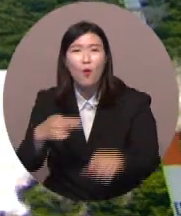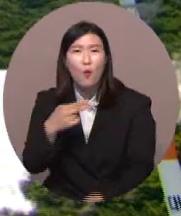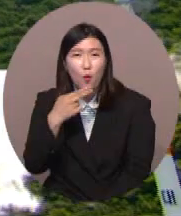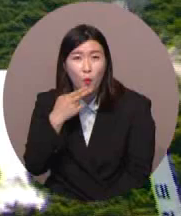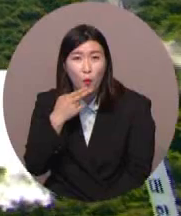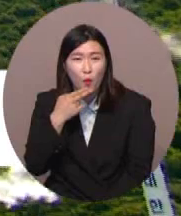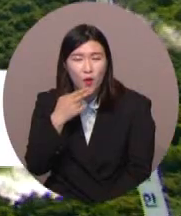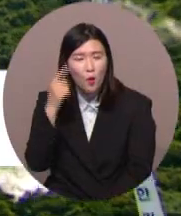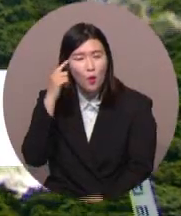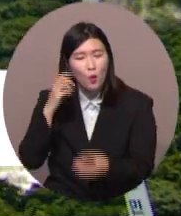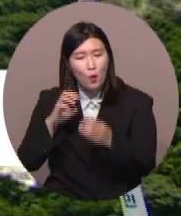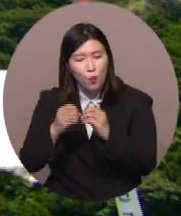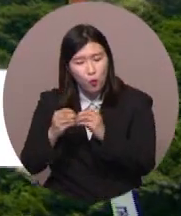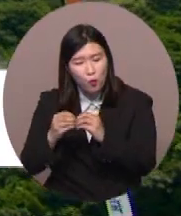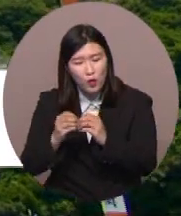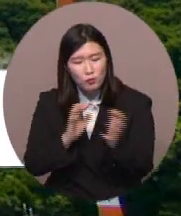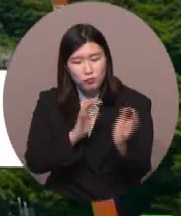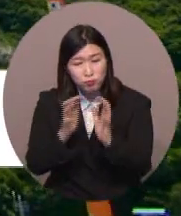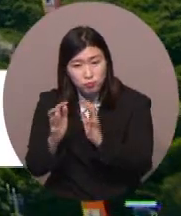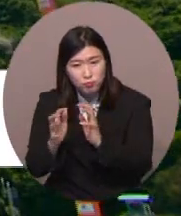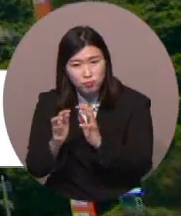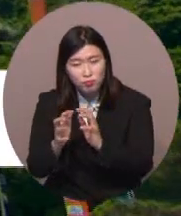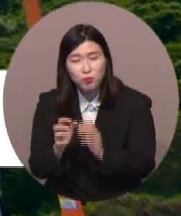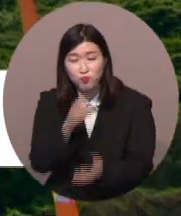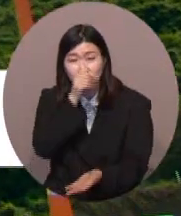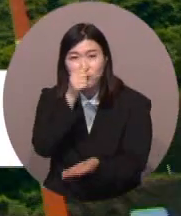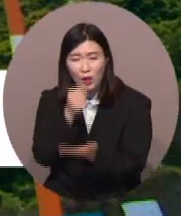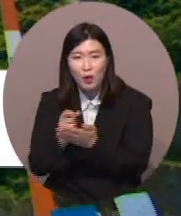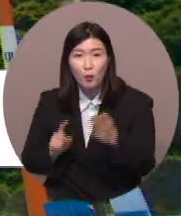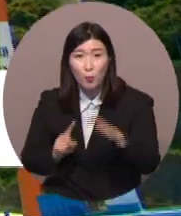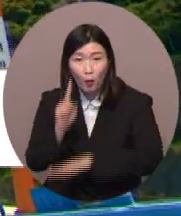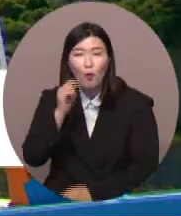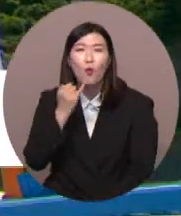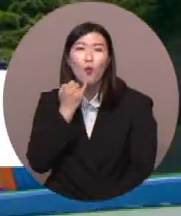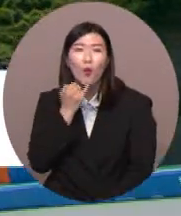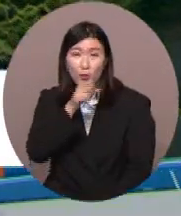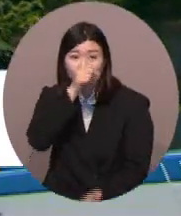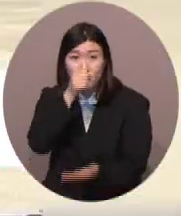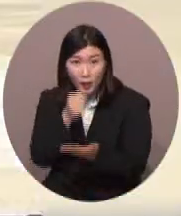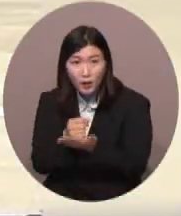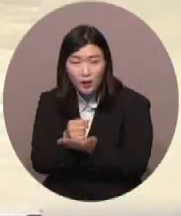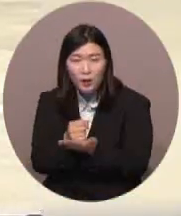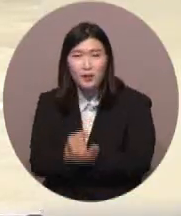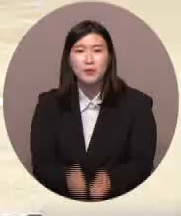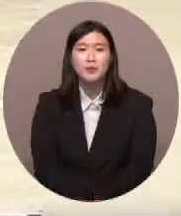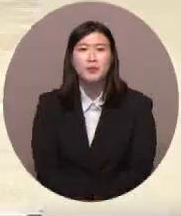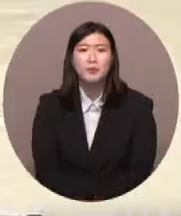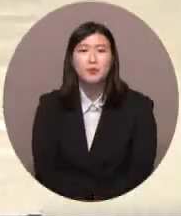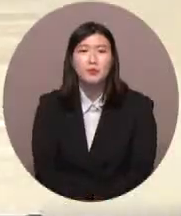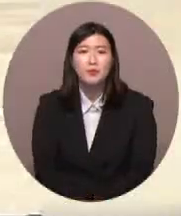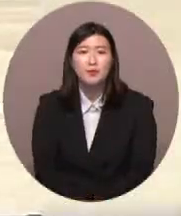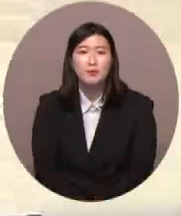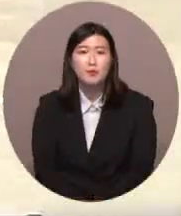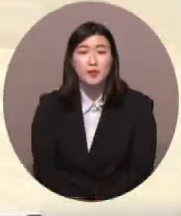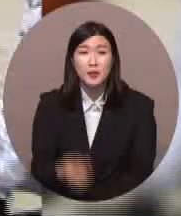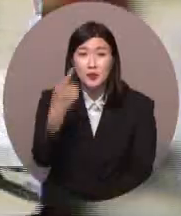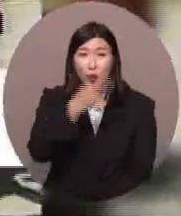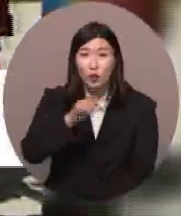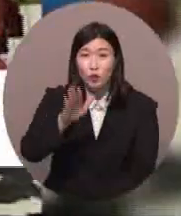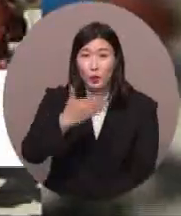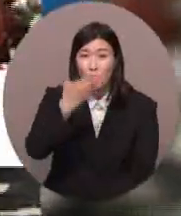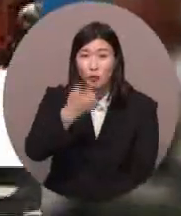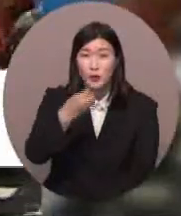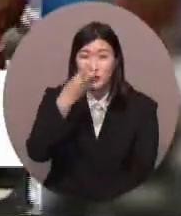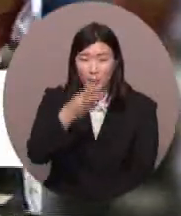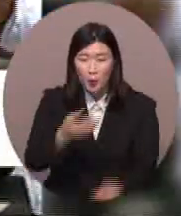파악되었습니다. 이러한 각 기준을 검토한 결과 발사 기준에 적합해서 지난 1993년 7m